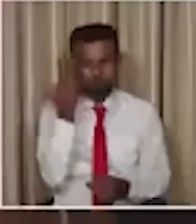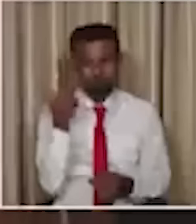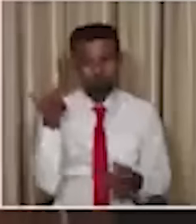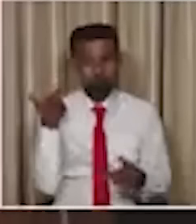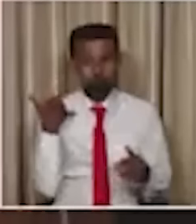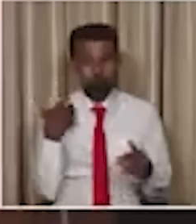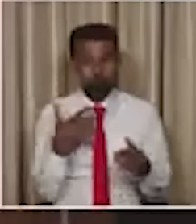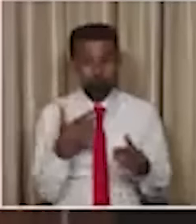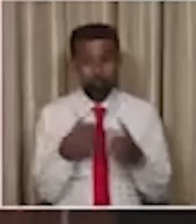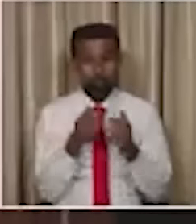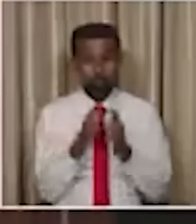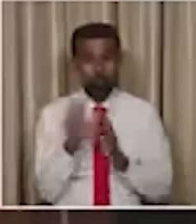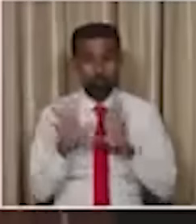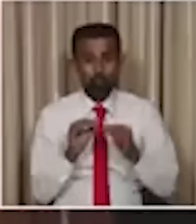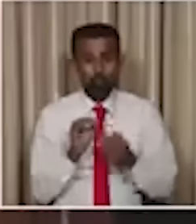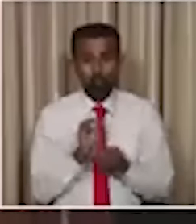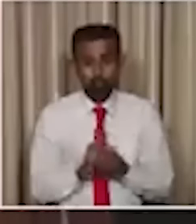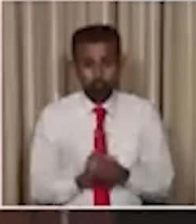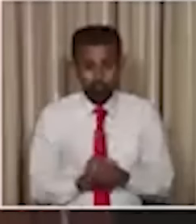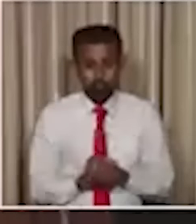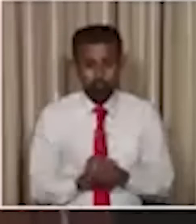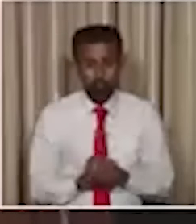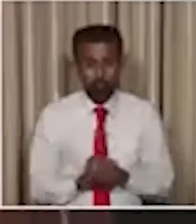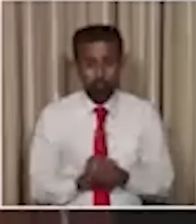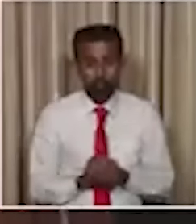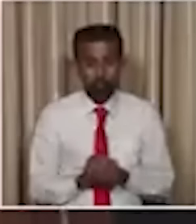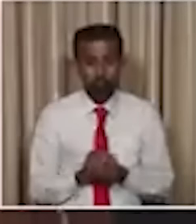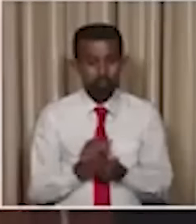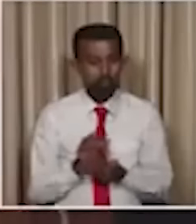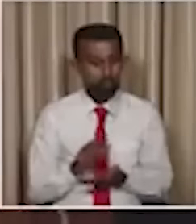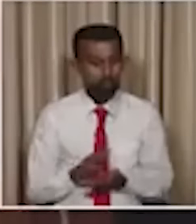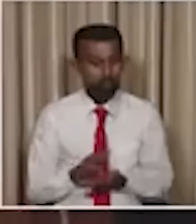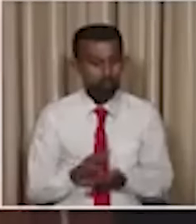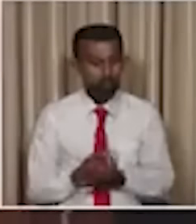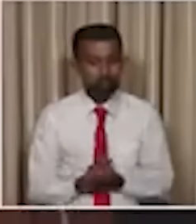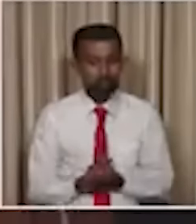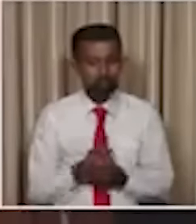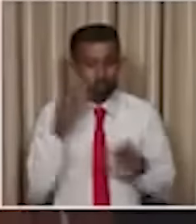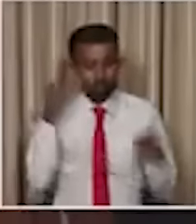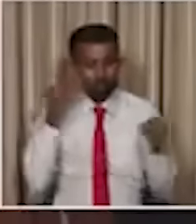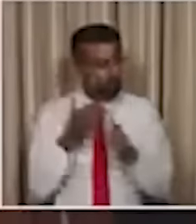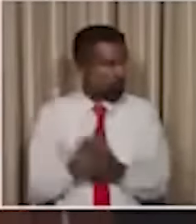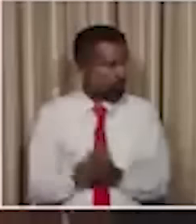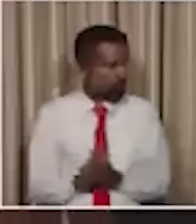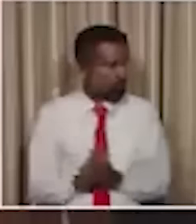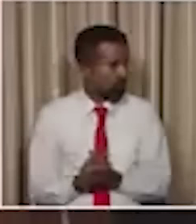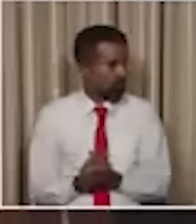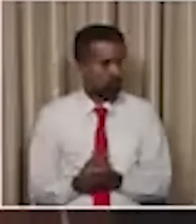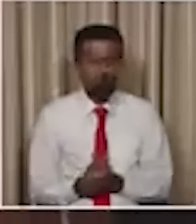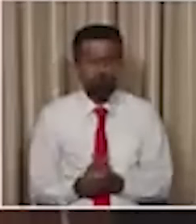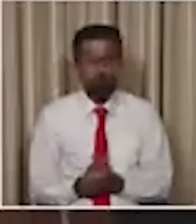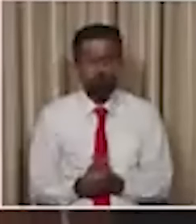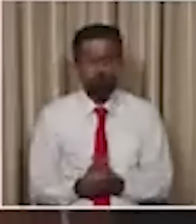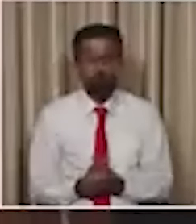අර සියලු තොරතුරු තිබුණා මේ ප්‍රහාර සම්බන්ධයෙන් ස්ථානත් එක්කම කියලා. ඒ සම්බන්ධයෙන් එතකොට නෑ දත්